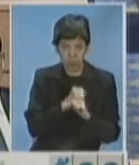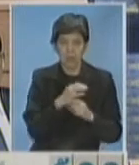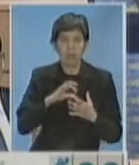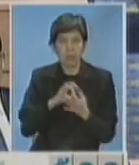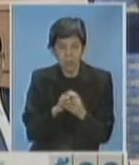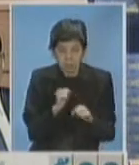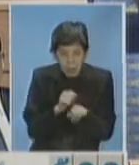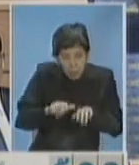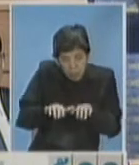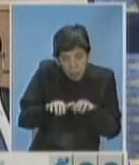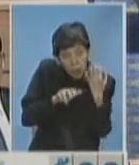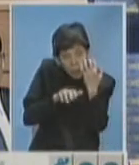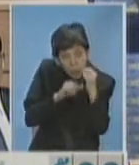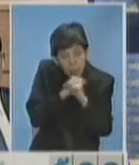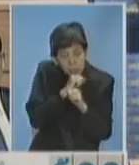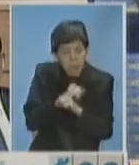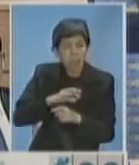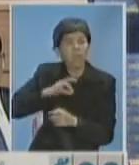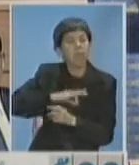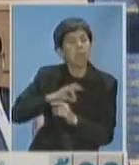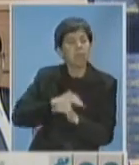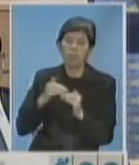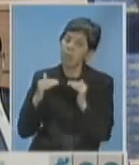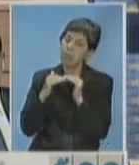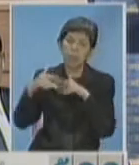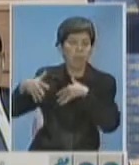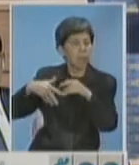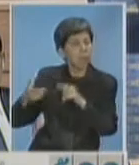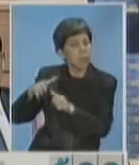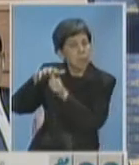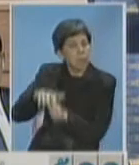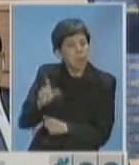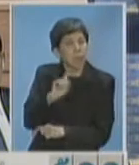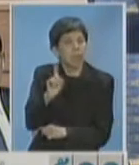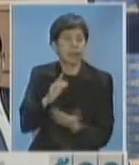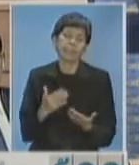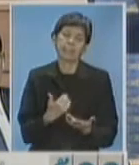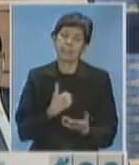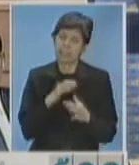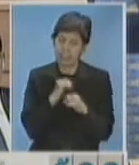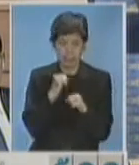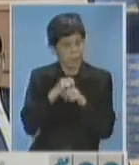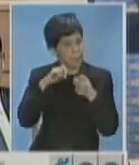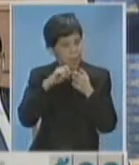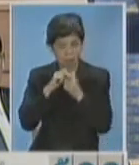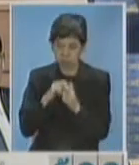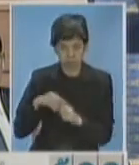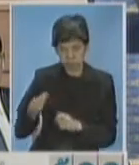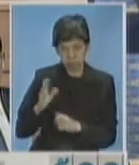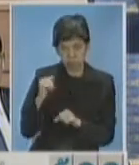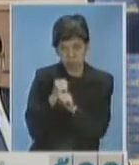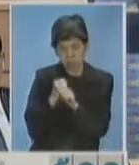อร์ไปละเมิดสิทธิเสรีภาพของพี่น้องประชาชนข่มขู่คุกคามที่จ